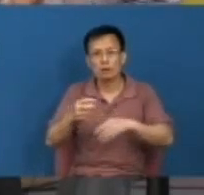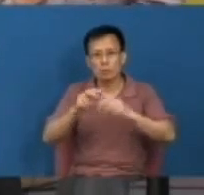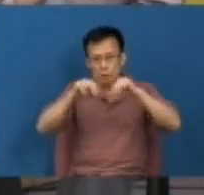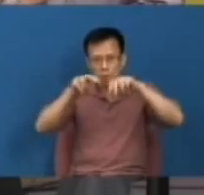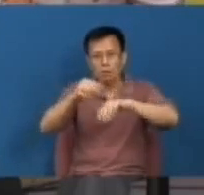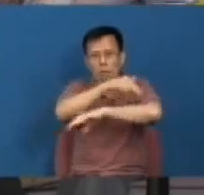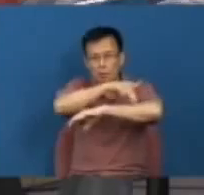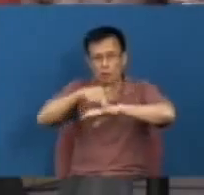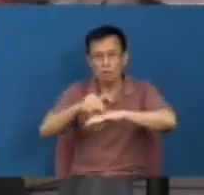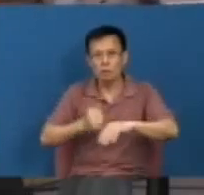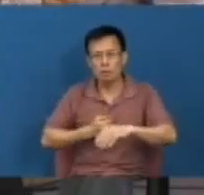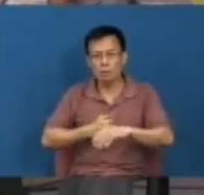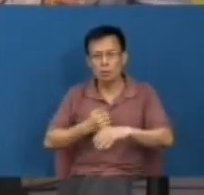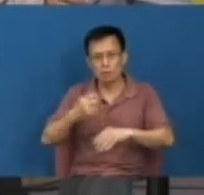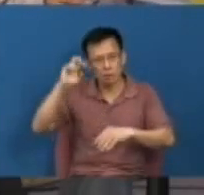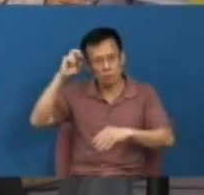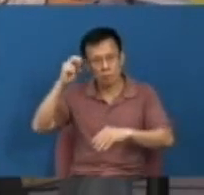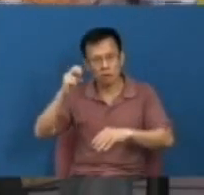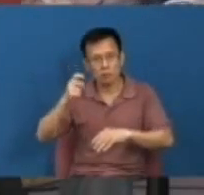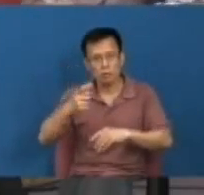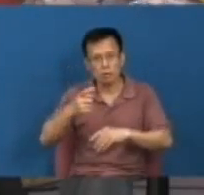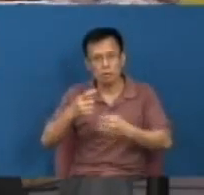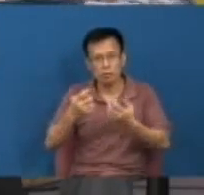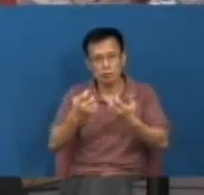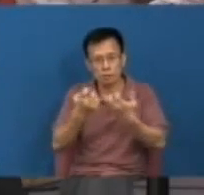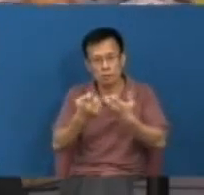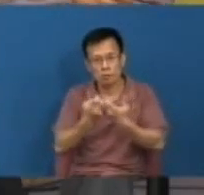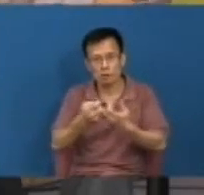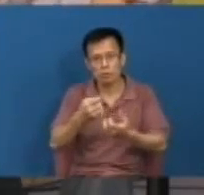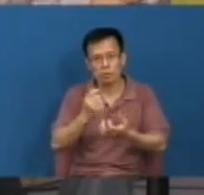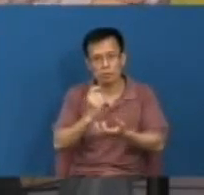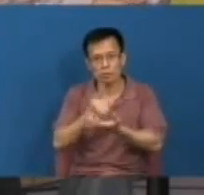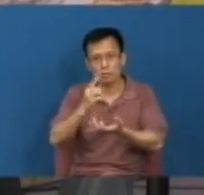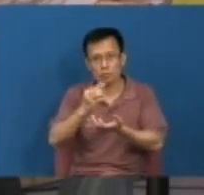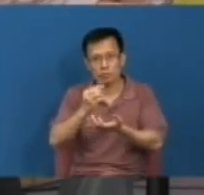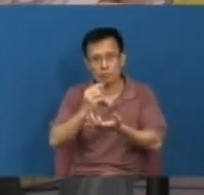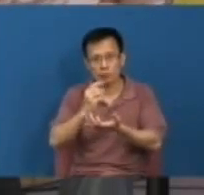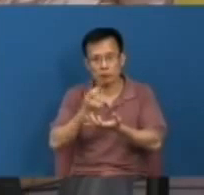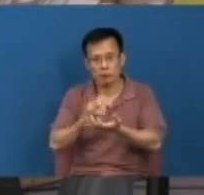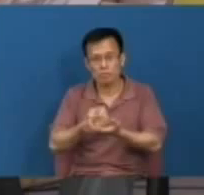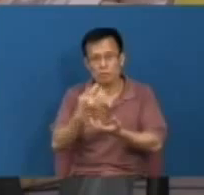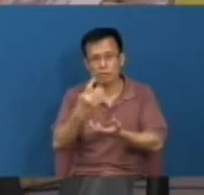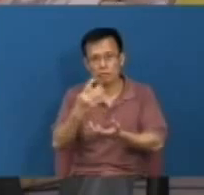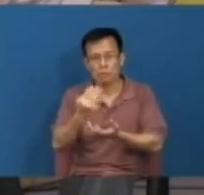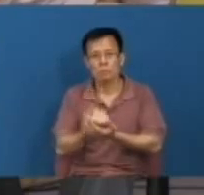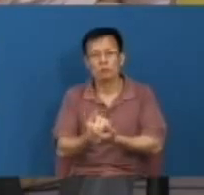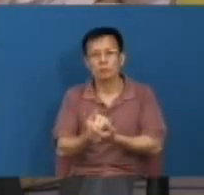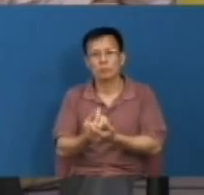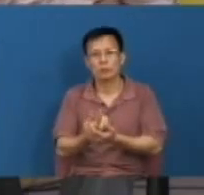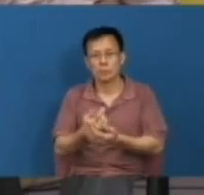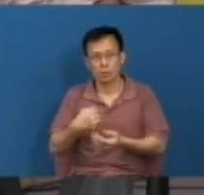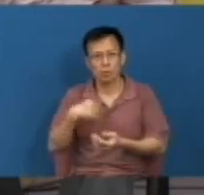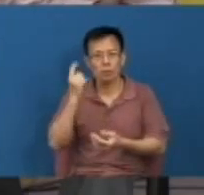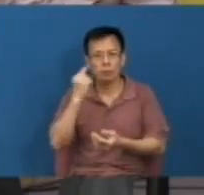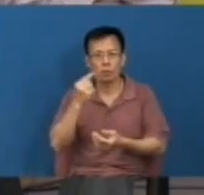值。咁當然佢有佢哋嘅計法啦，大家就可以去傾噶嘛。 係，咁但係呢個都係後話，即係我都想仍然講翻，即